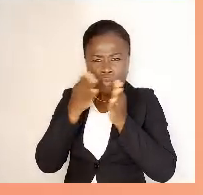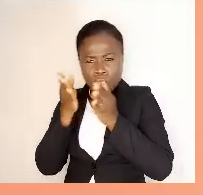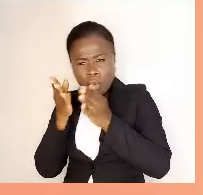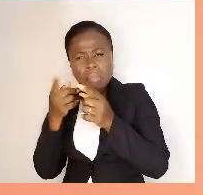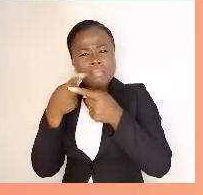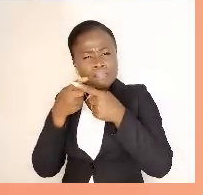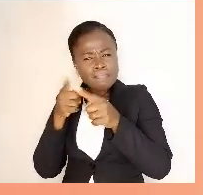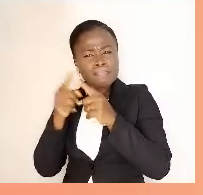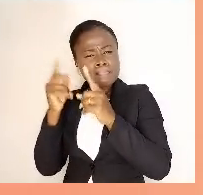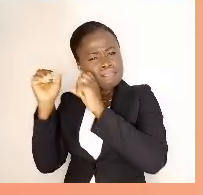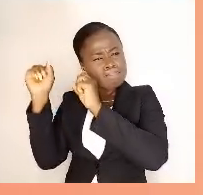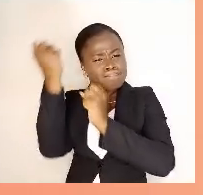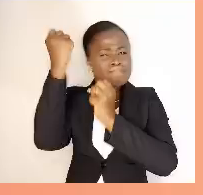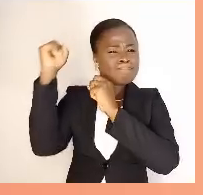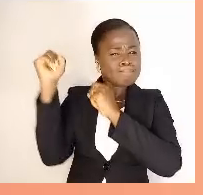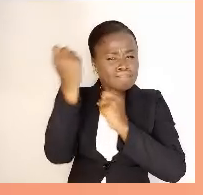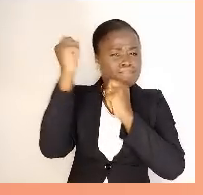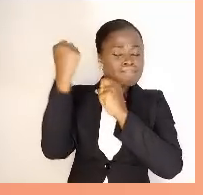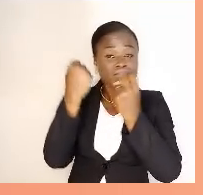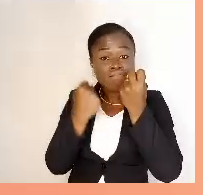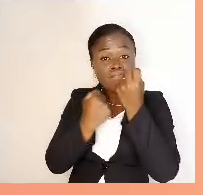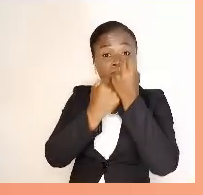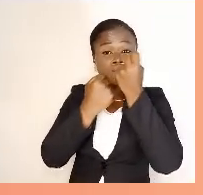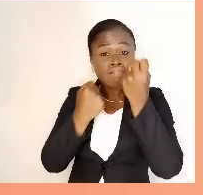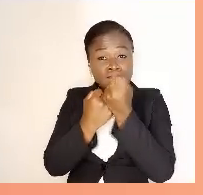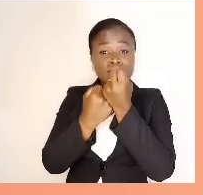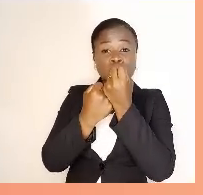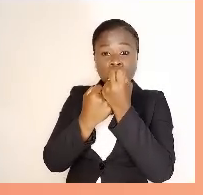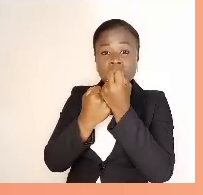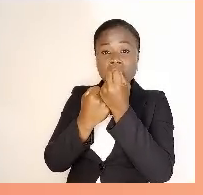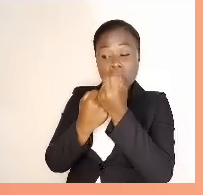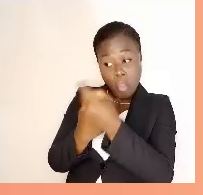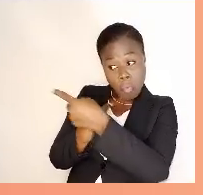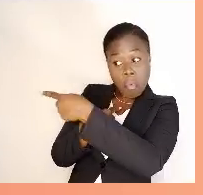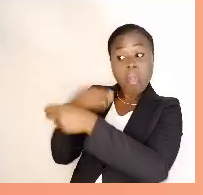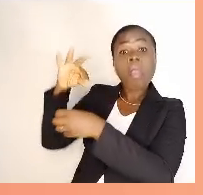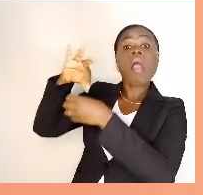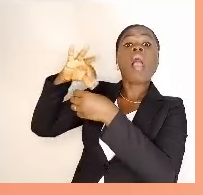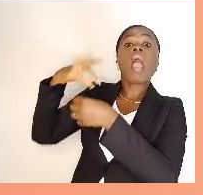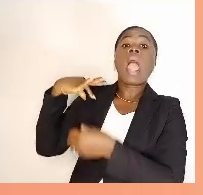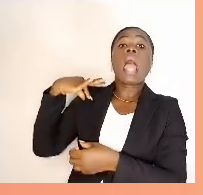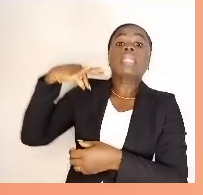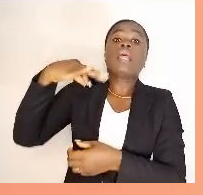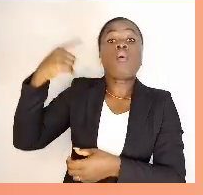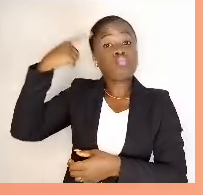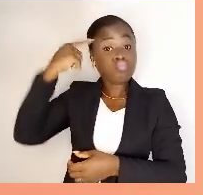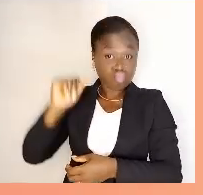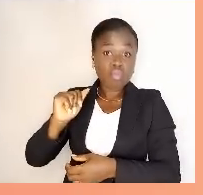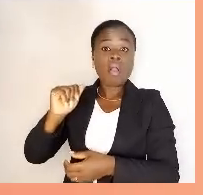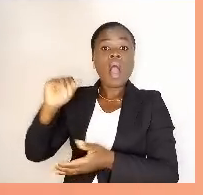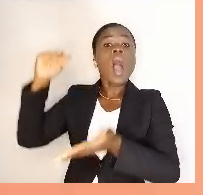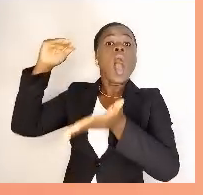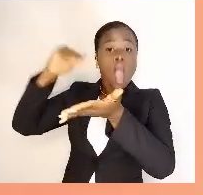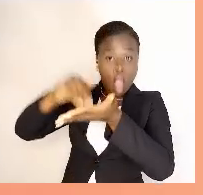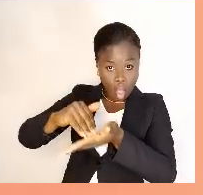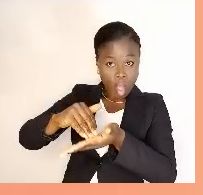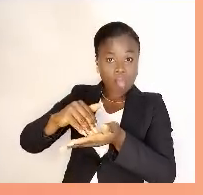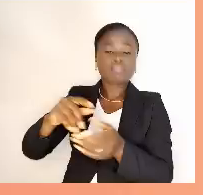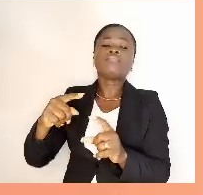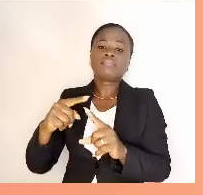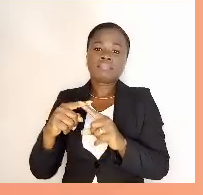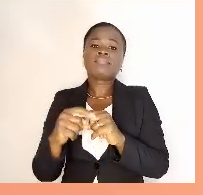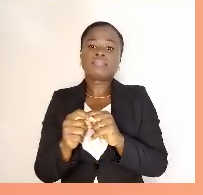et d'émotion les différentes manifestations de soutien à ma candidature pour un second